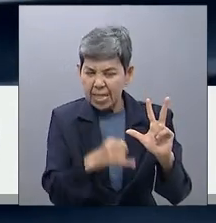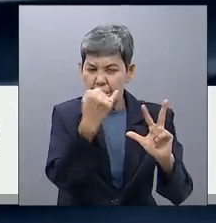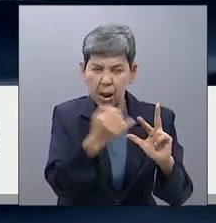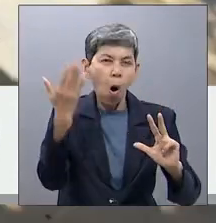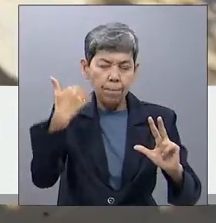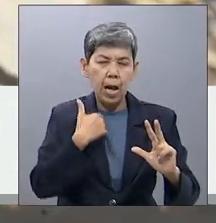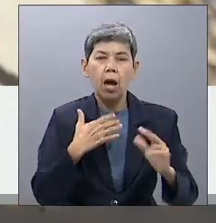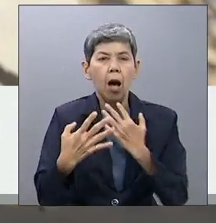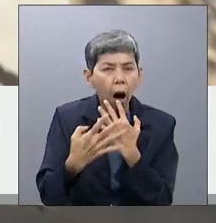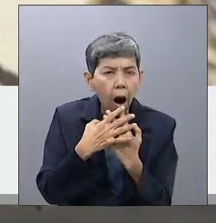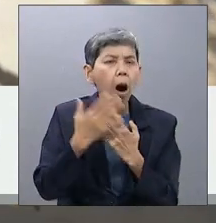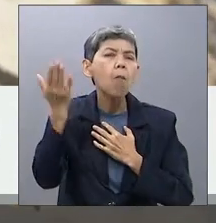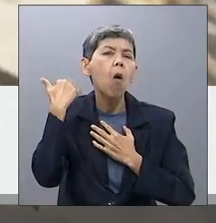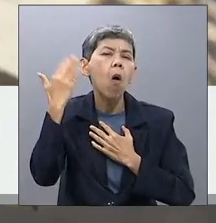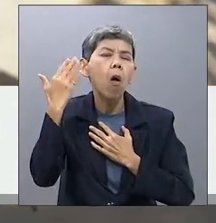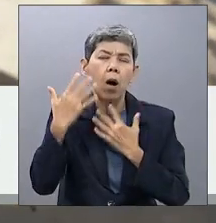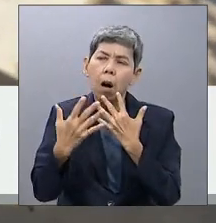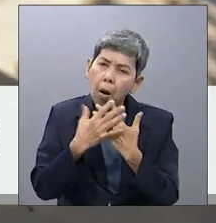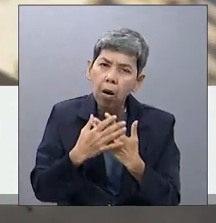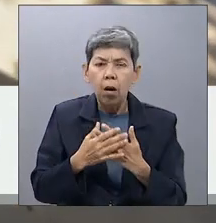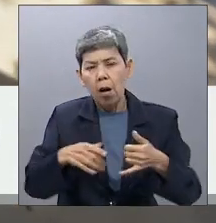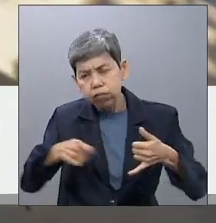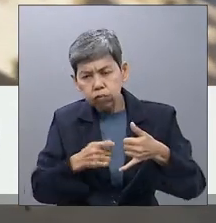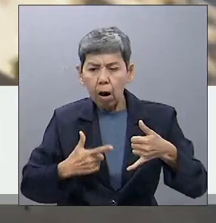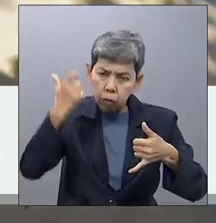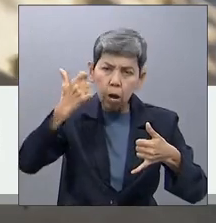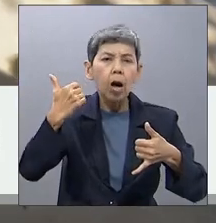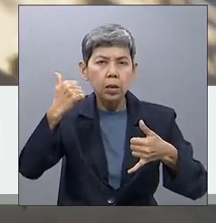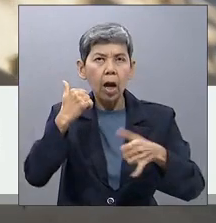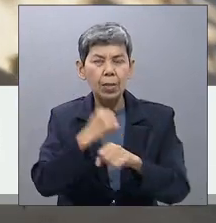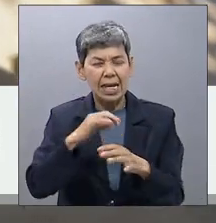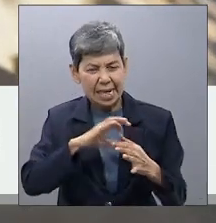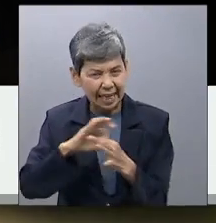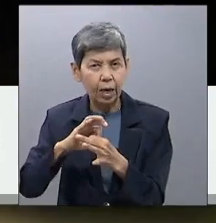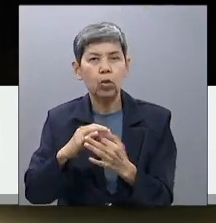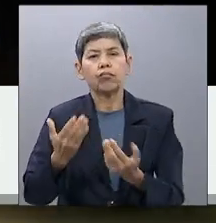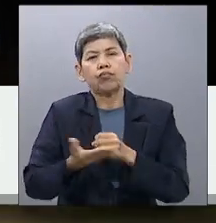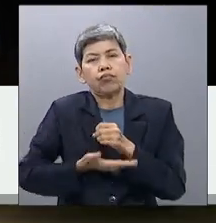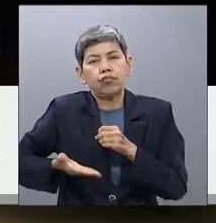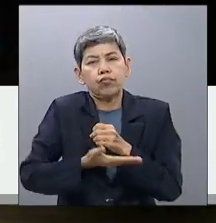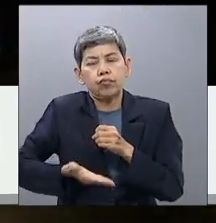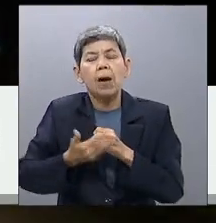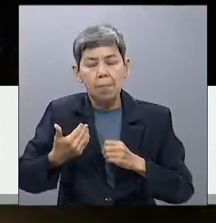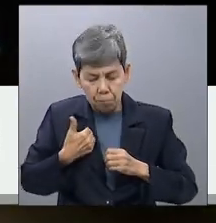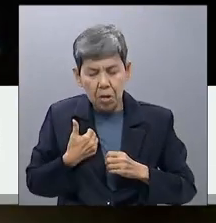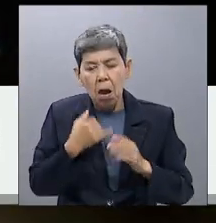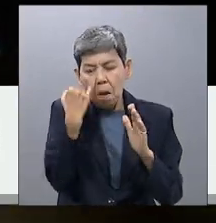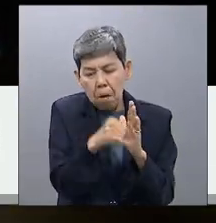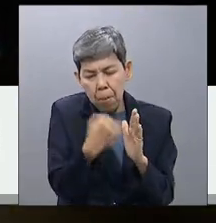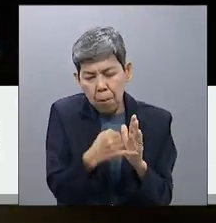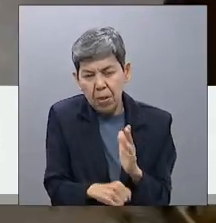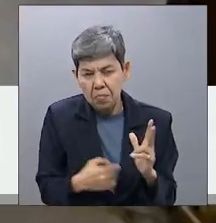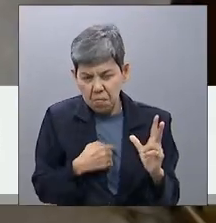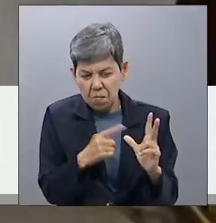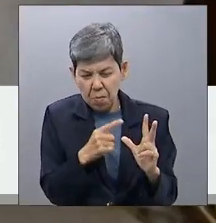ถูกจำคุกมาแล้วนะคะไม่ว่าจะเป็นคดีฆ่าผู้อื่นหรือคดีที่เกี่ยวข้องกับยาเสพติดซึ่งก็มีหลายคดีคาด